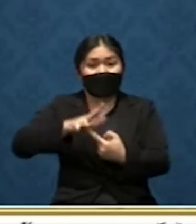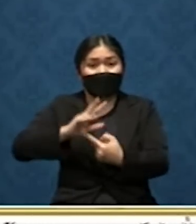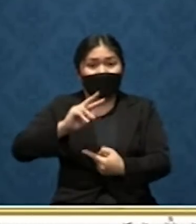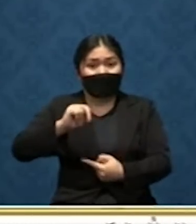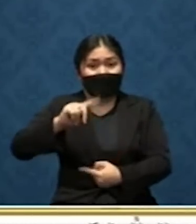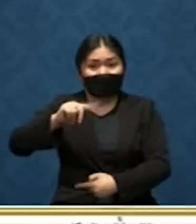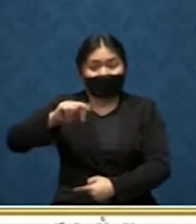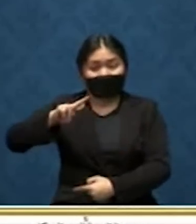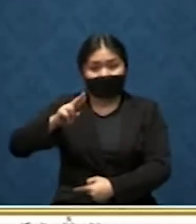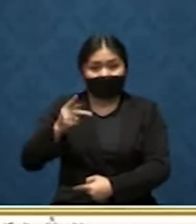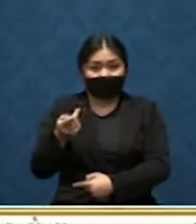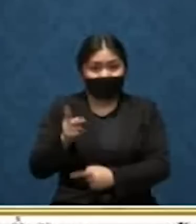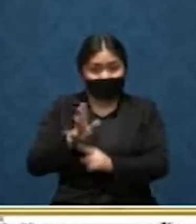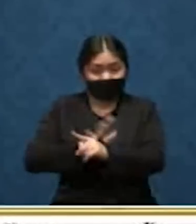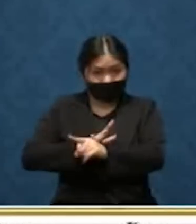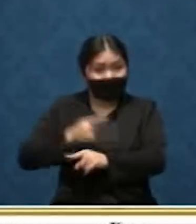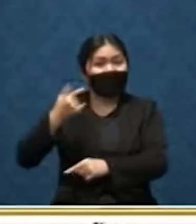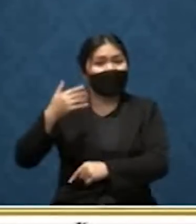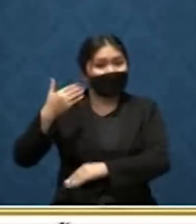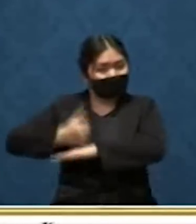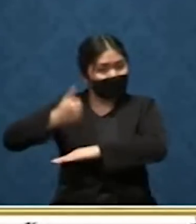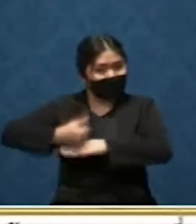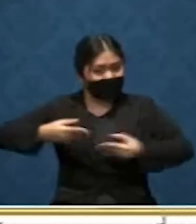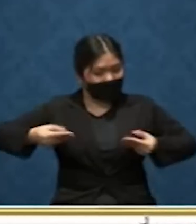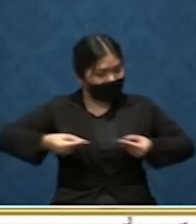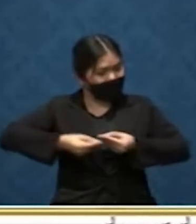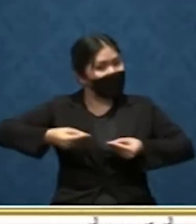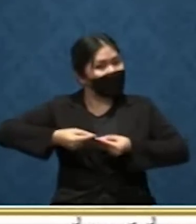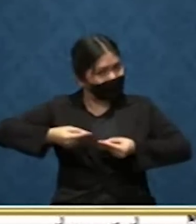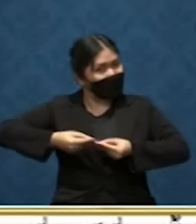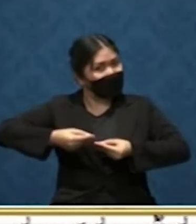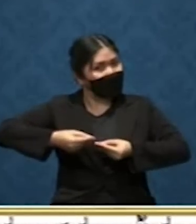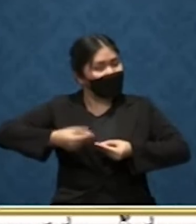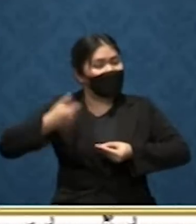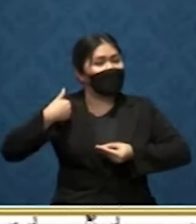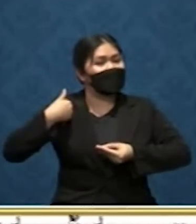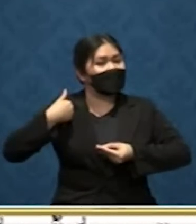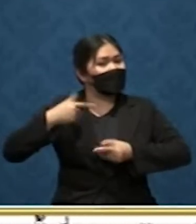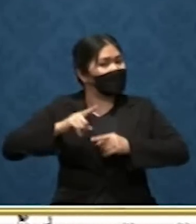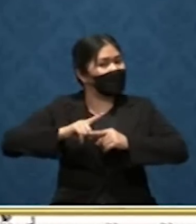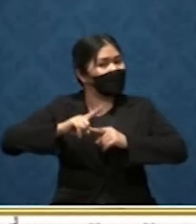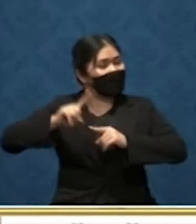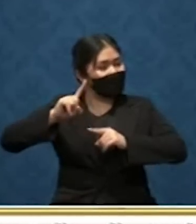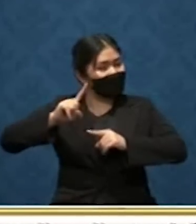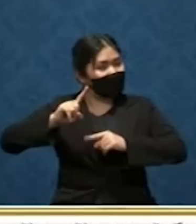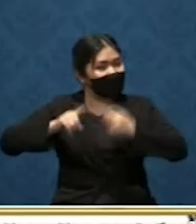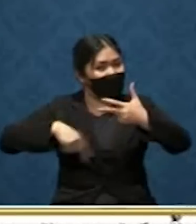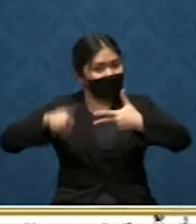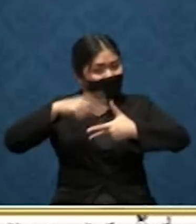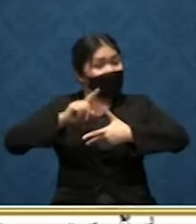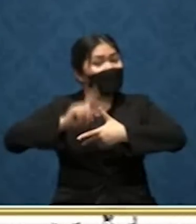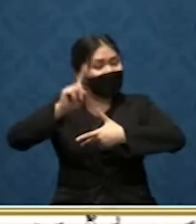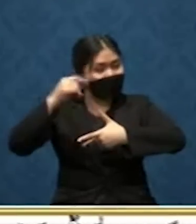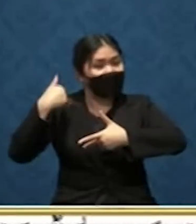กเปิดโปรงด้วยวาเป็เจ้าพ่อพันนันออนไน์ 1 ใน 3 ลายใหญ่ของไทยและอีกคน